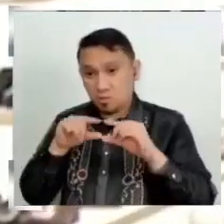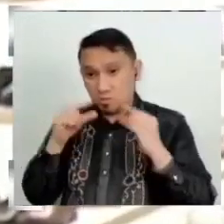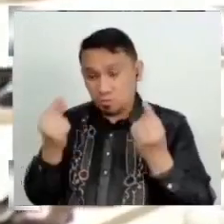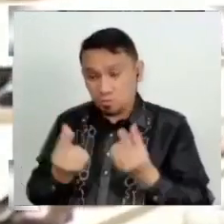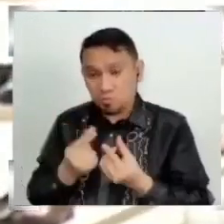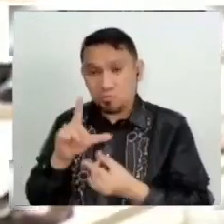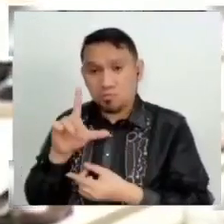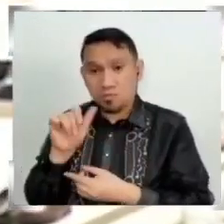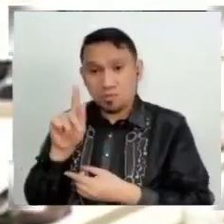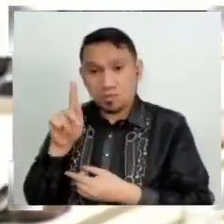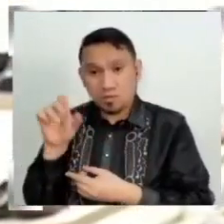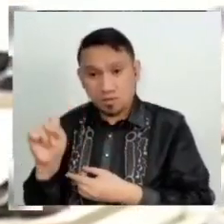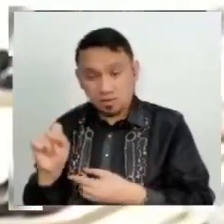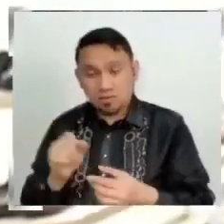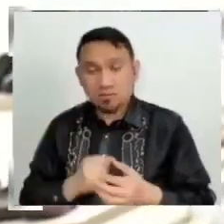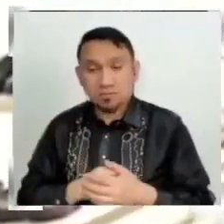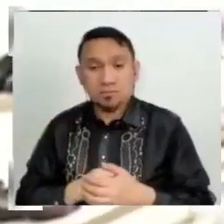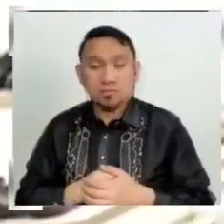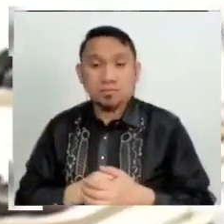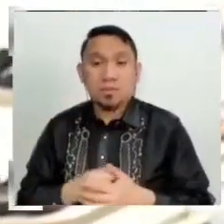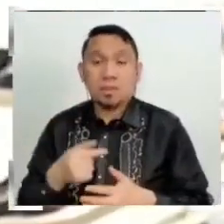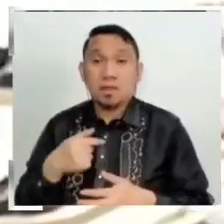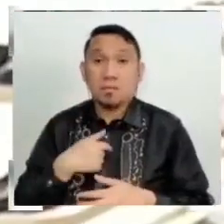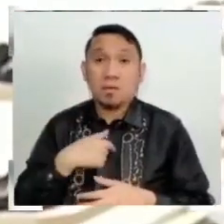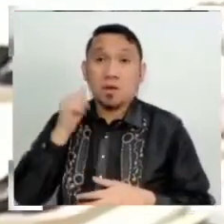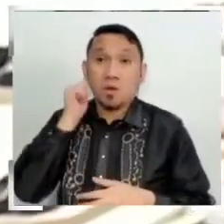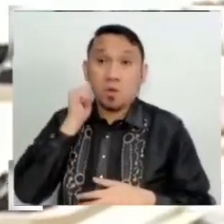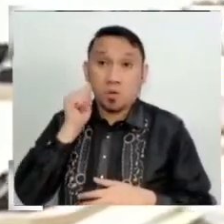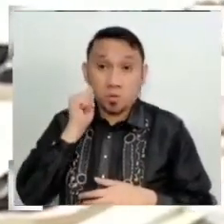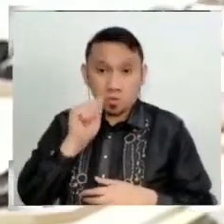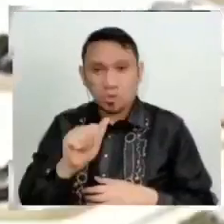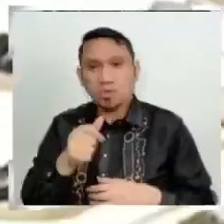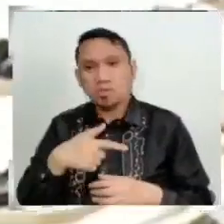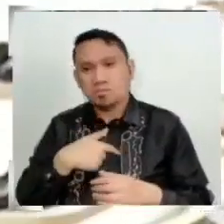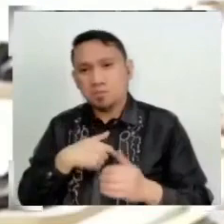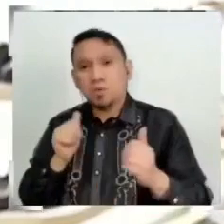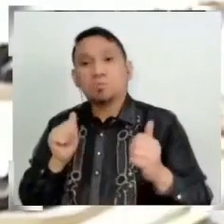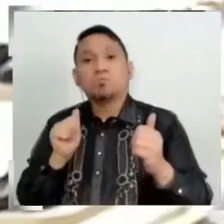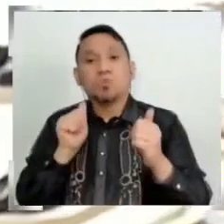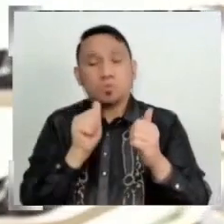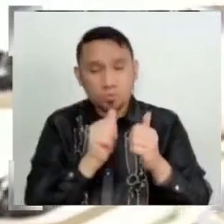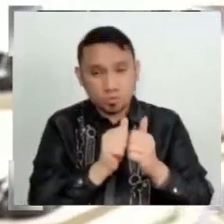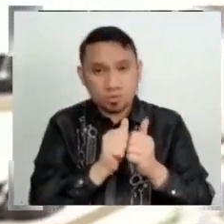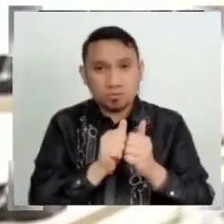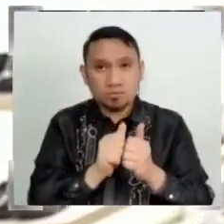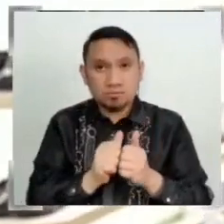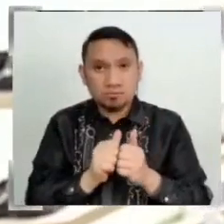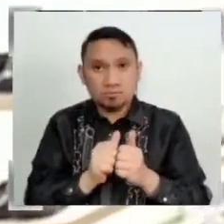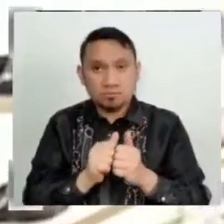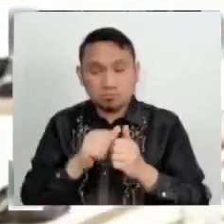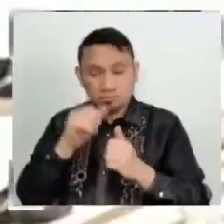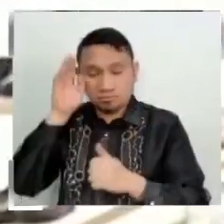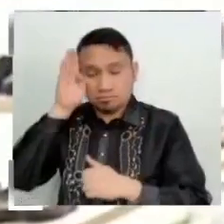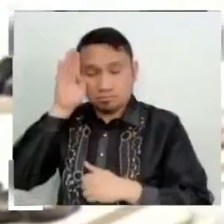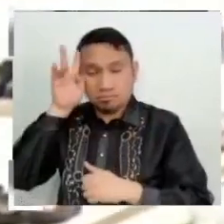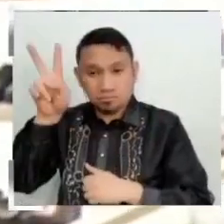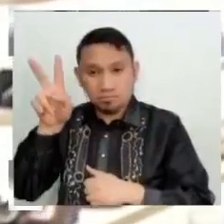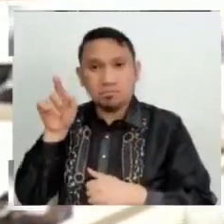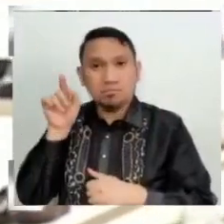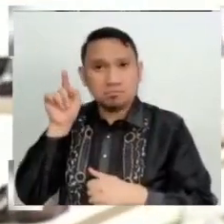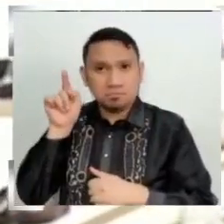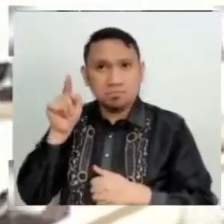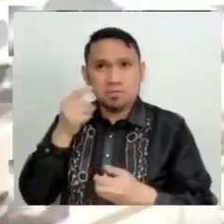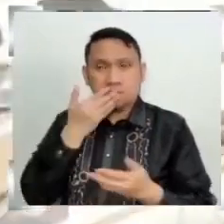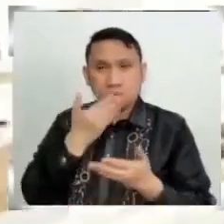I will be always beside and behind President Marcos. And he's doing a good job para